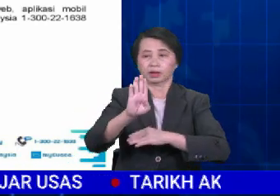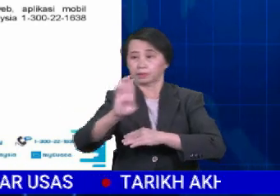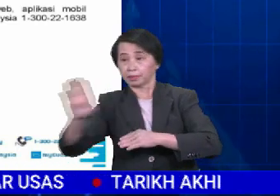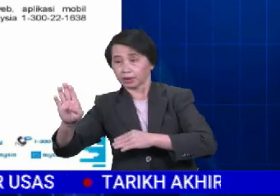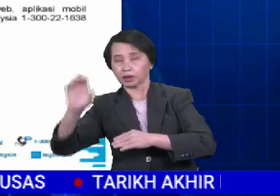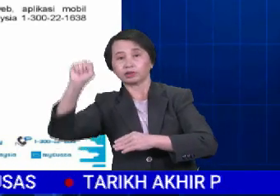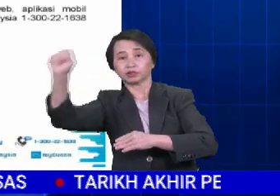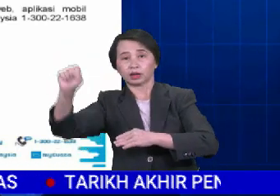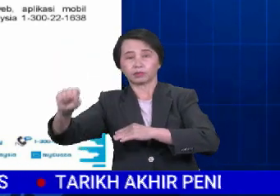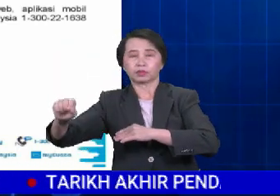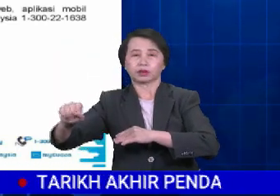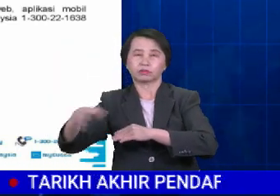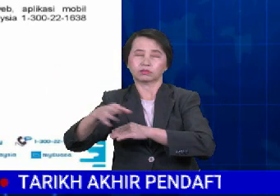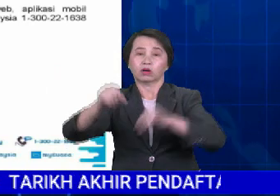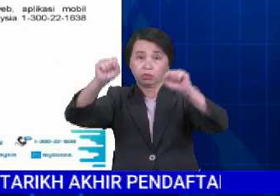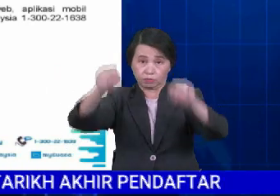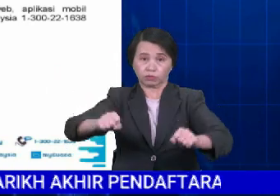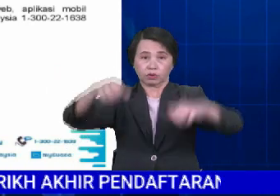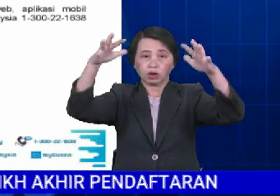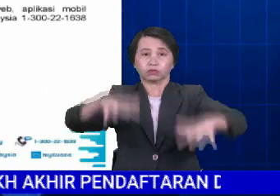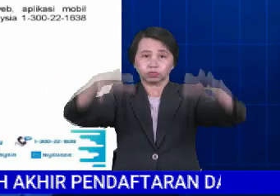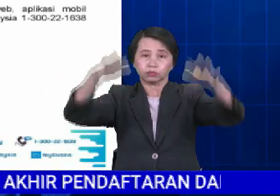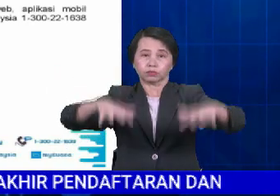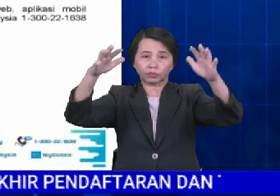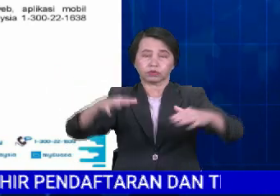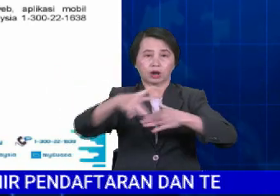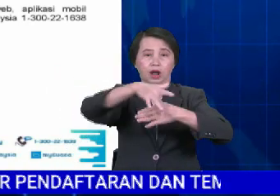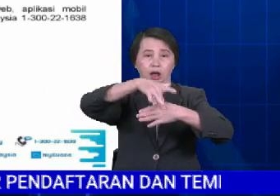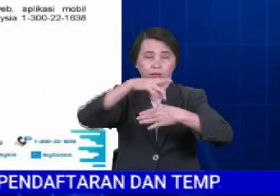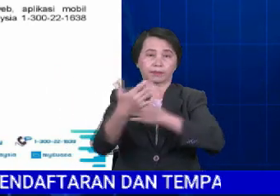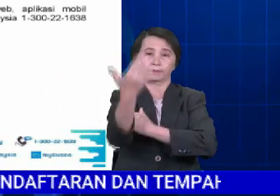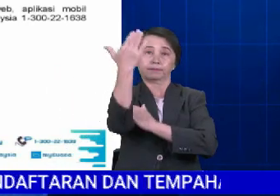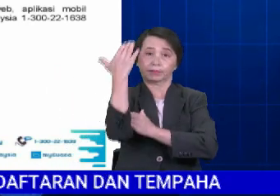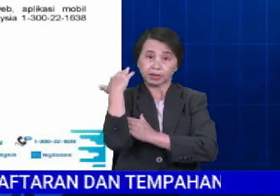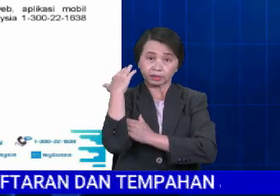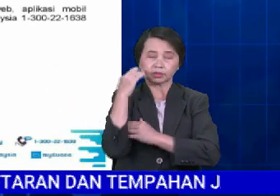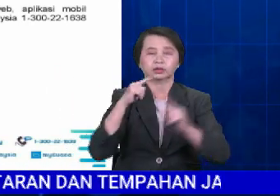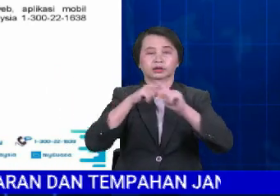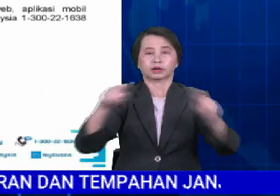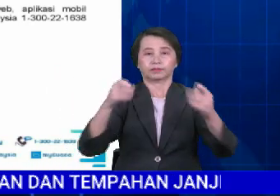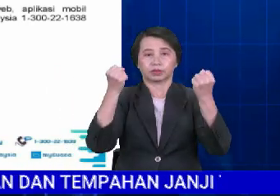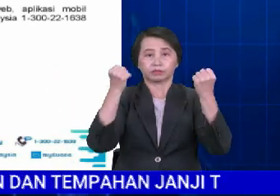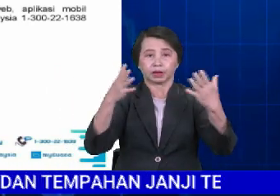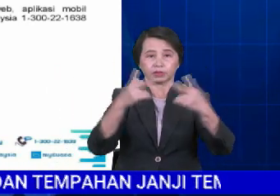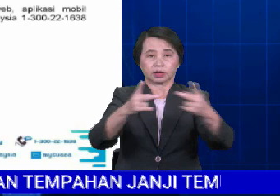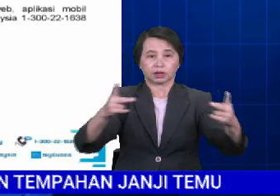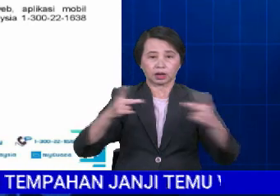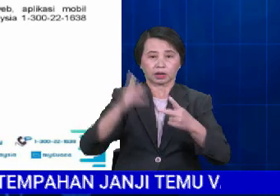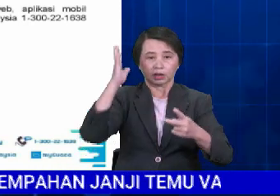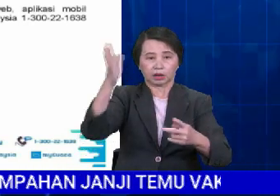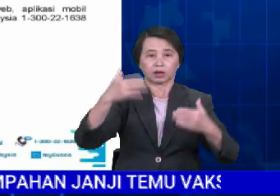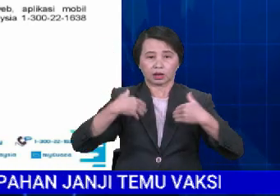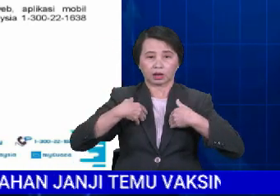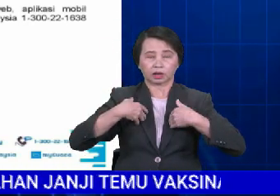Sabah berpotensi untuk hujan dan ribut petir pada awal pagi. Namun yang demikian, kebanyakan kawasan akan mengalami